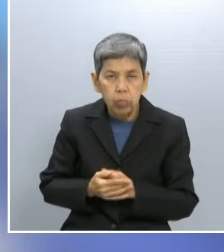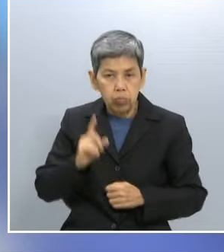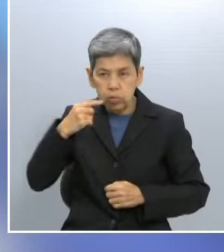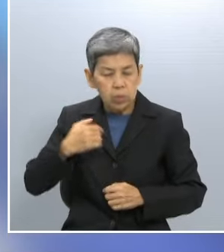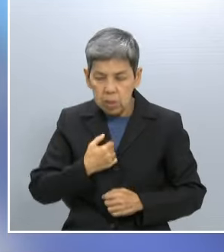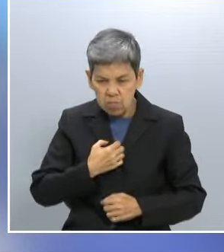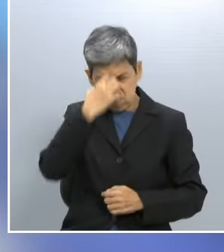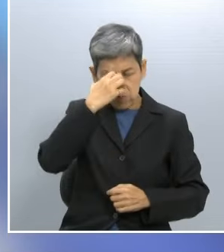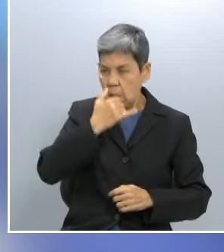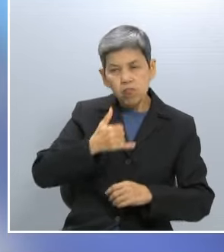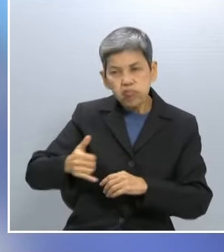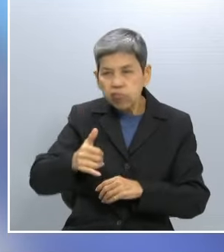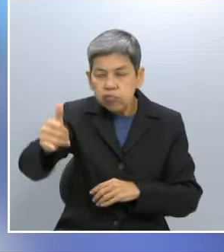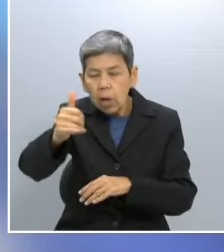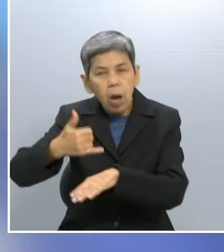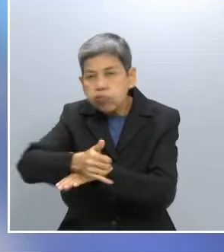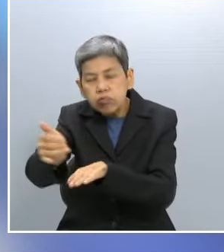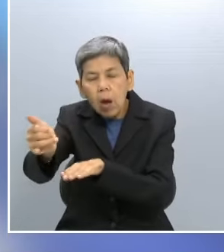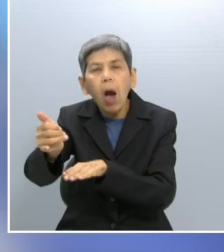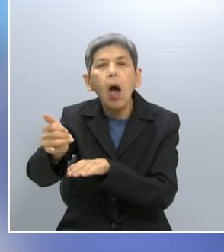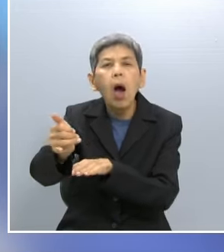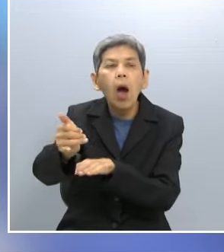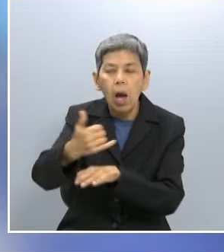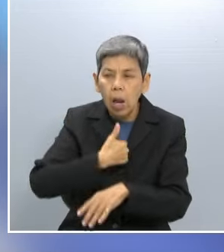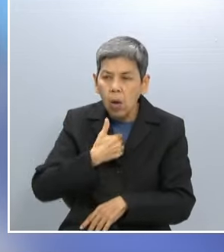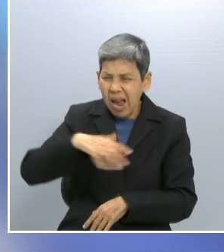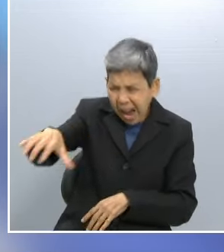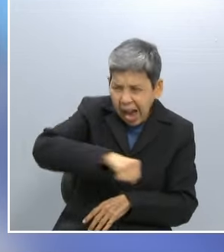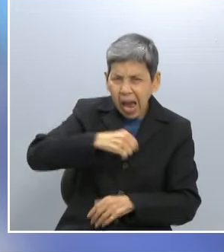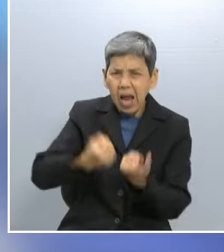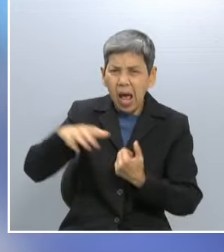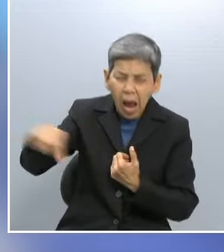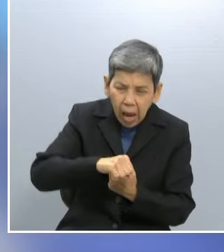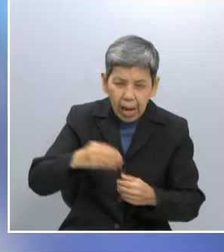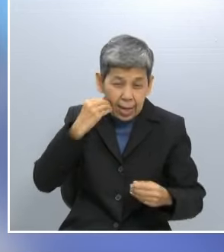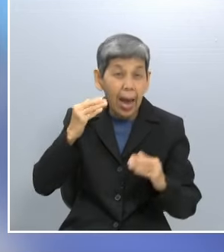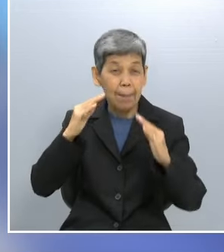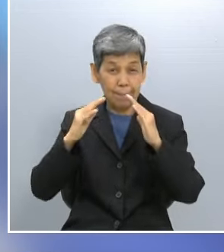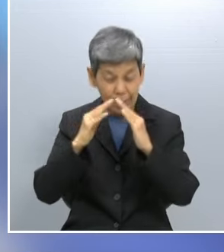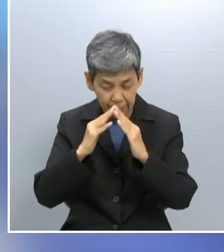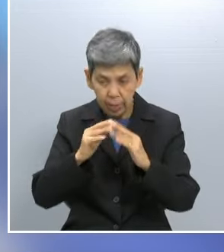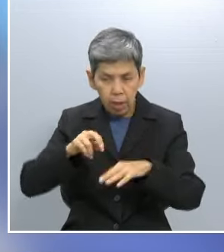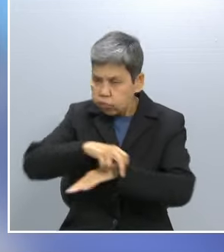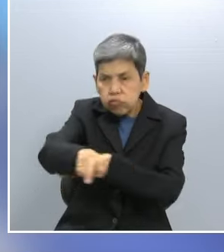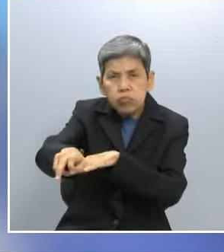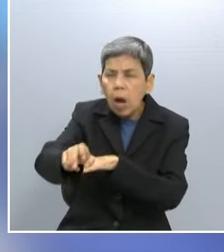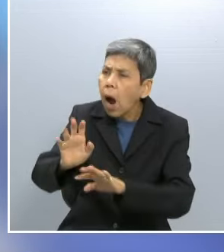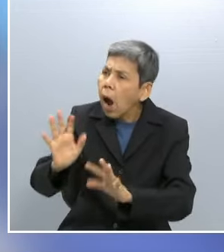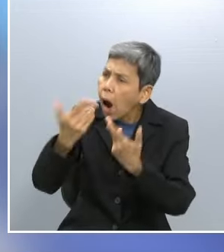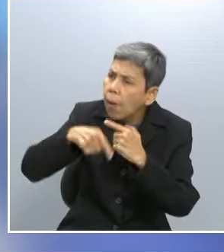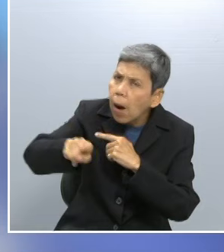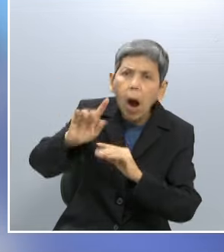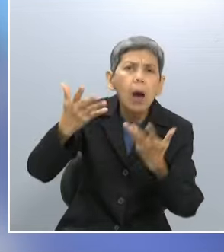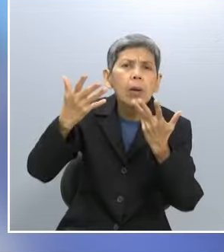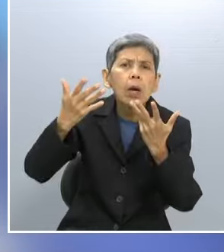ล้วก็เดินลงจากรถแถวคลองประปาจากนั้นเขาดึงนุ่นกลับขึ้นรถพอใกล้ถึงหมู่บ้านนุ่นเดินลงรถแล้วหายไปที่ถนนบอน